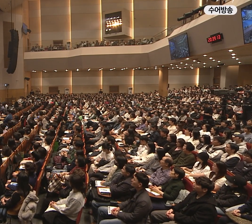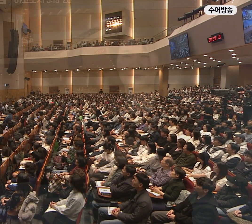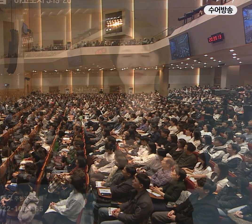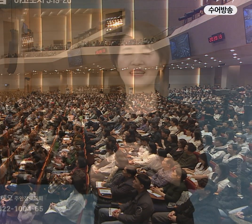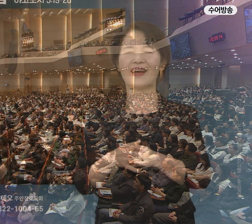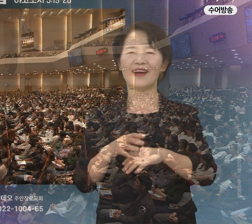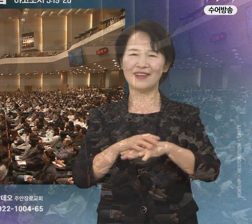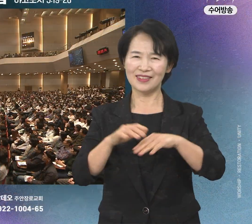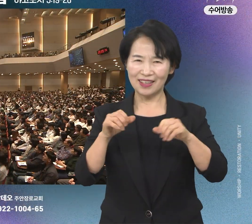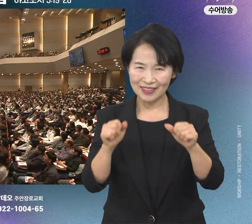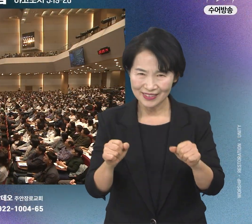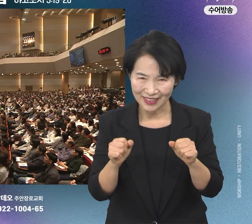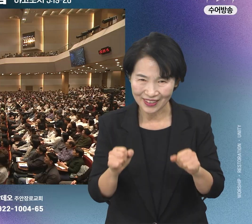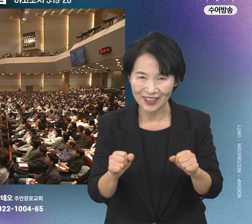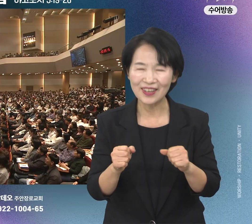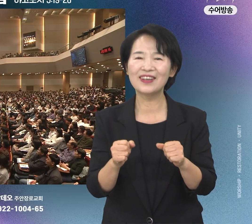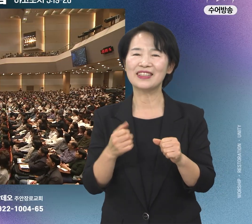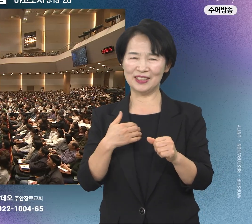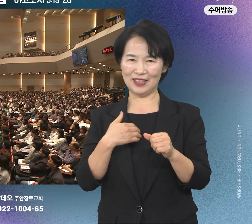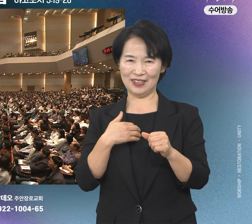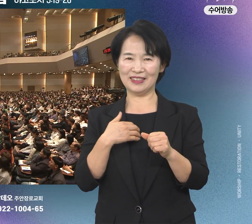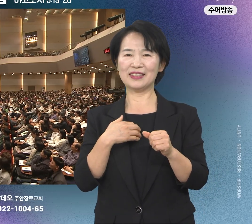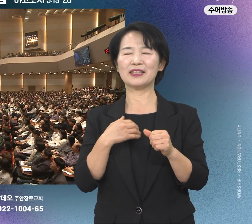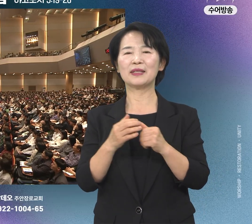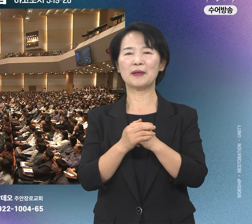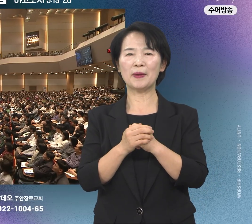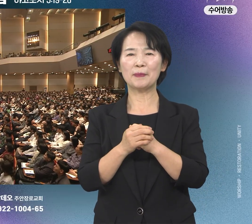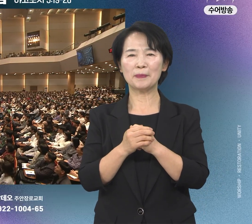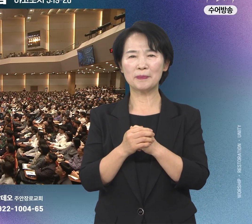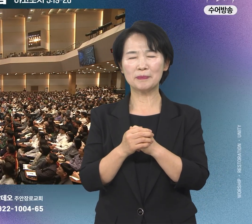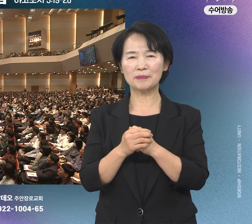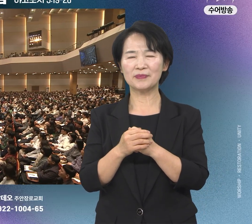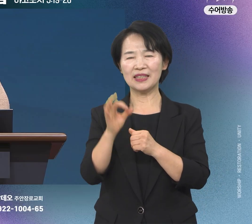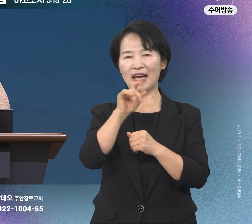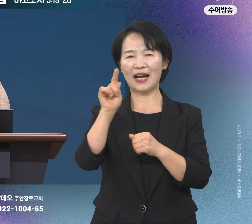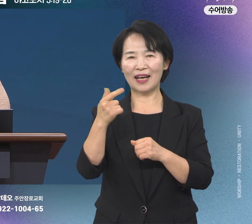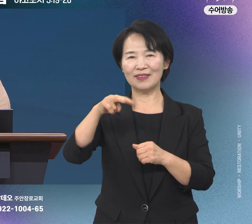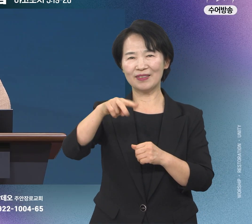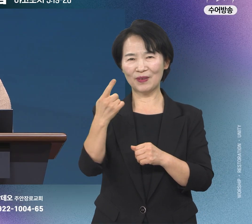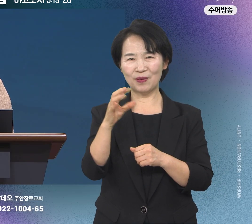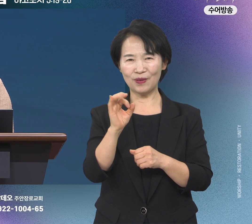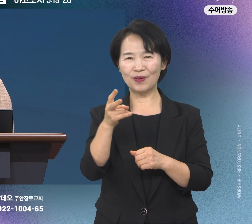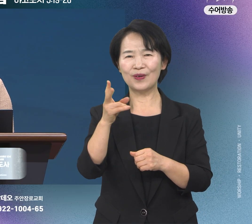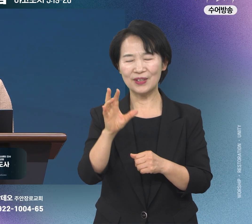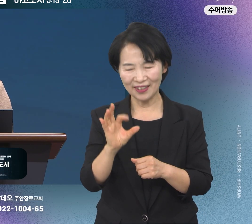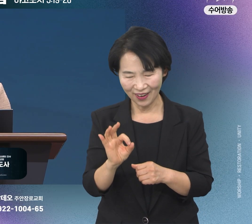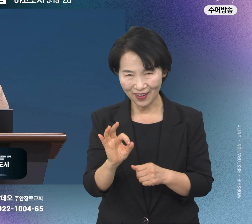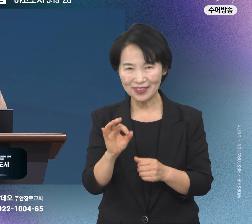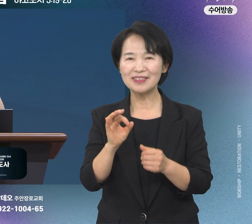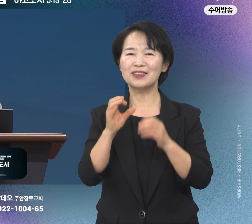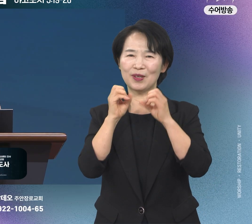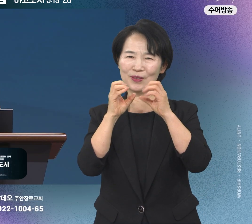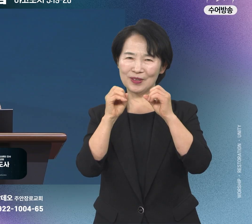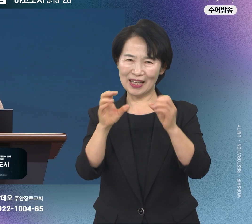네, 안녕하세요. 대전도안교회 전도사 바이블 백신 센터 간사 안소영입니다. 반갑습니다.